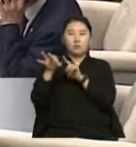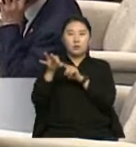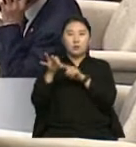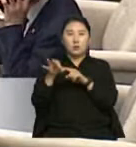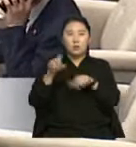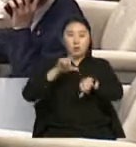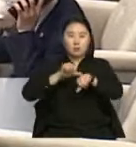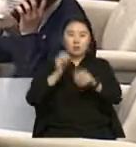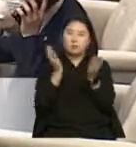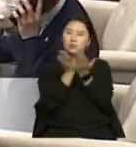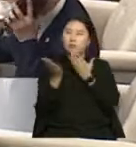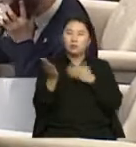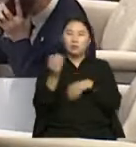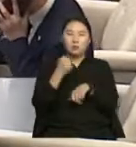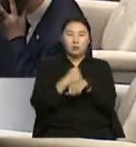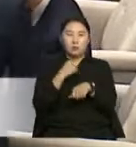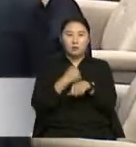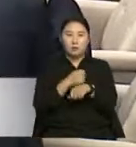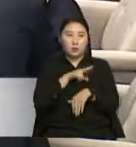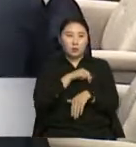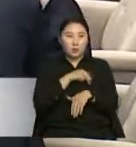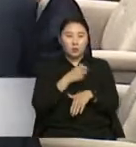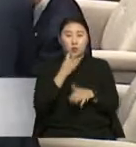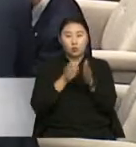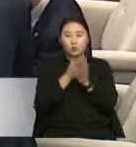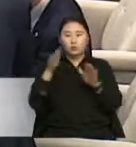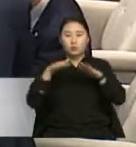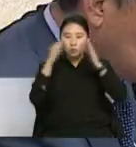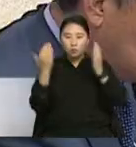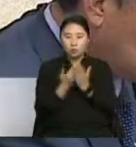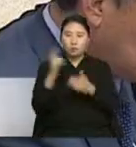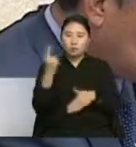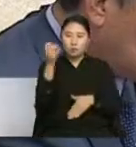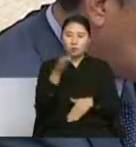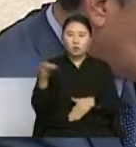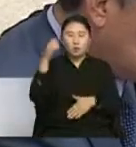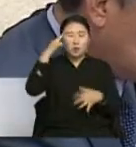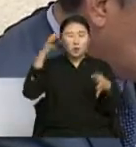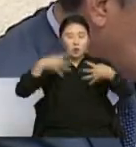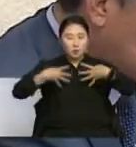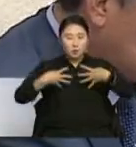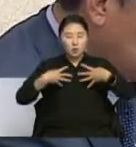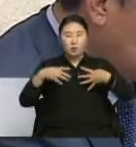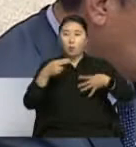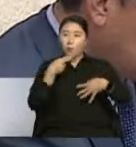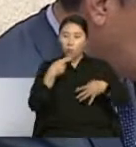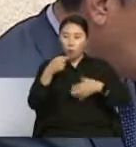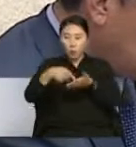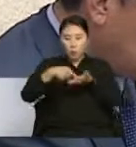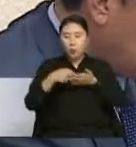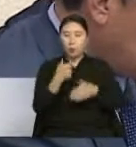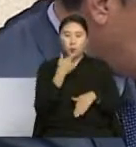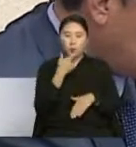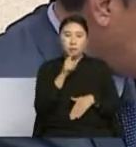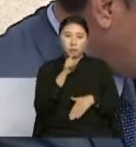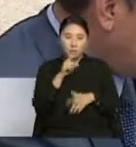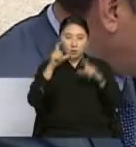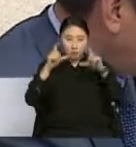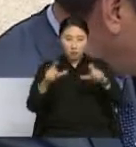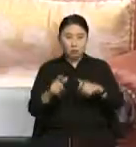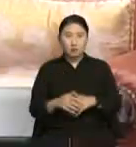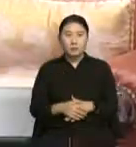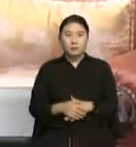시기적으로 적절치 않고 또 의해 와서 55도 요금 이상을 합의 한 사실은 물론 보고받은 사실조차 없다 고